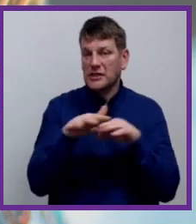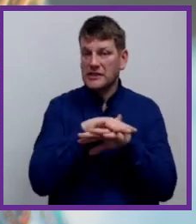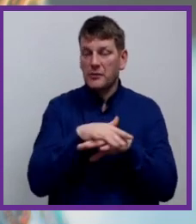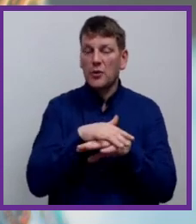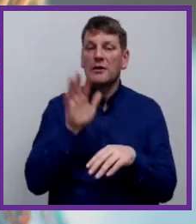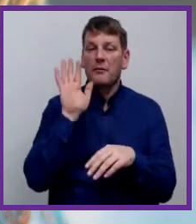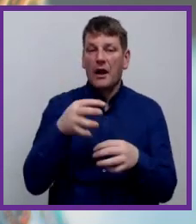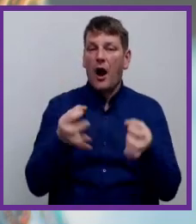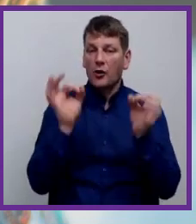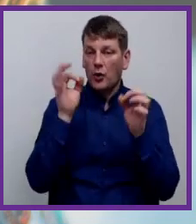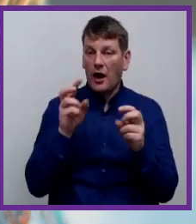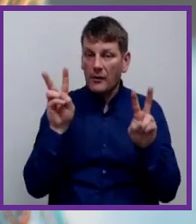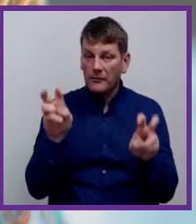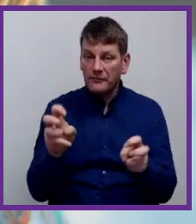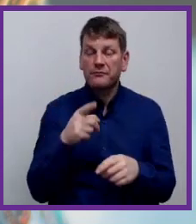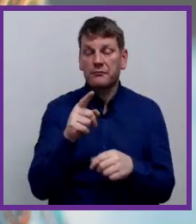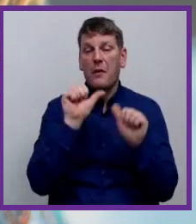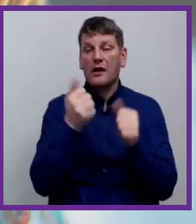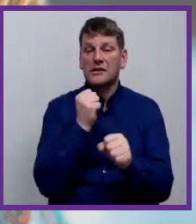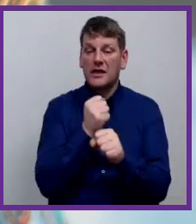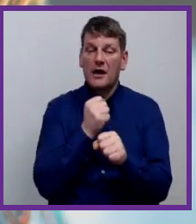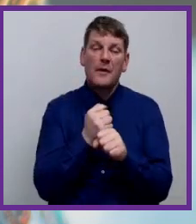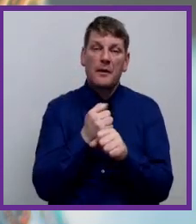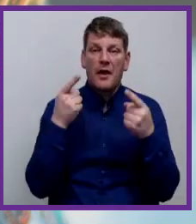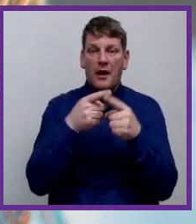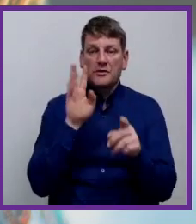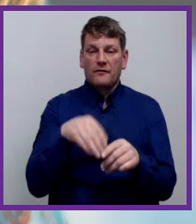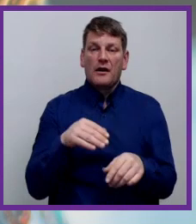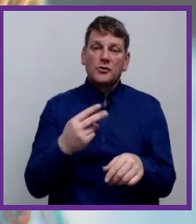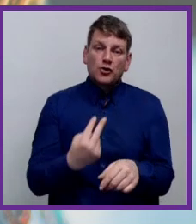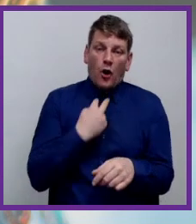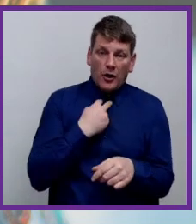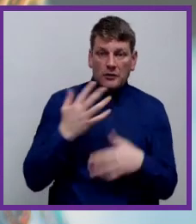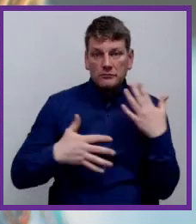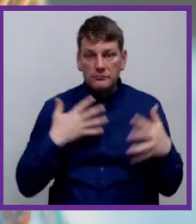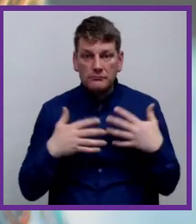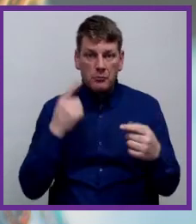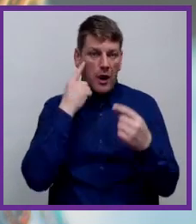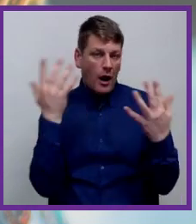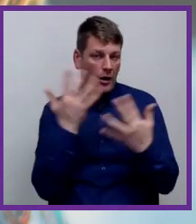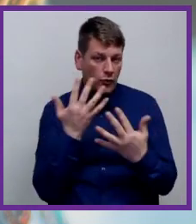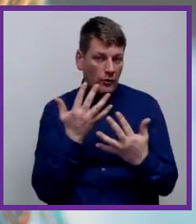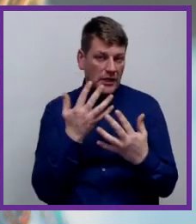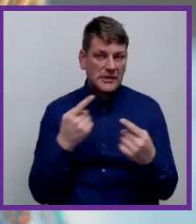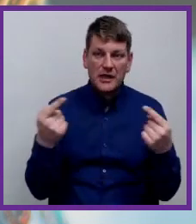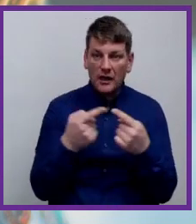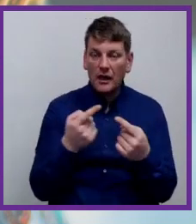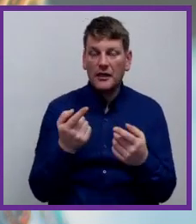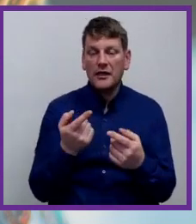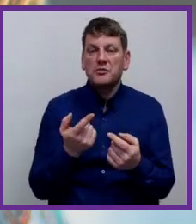aktuālām tēmām. Mākslas darba mērķis varbūt šokēt, satraukt, likt pārdomāt noteikti sakarības mūsu dzīvē